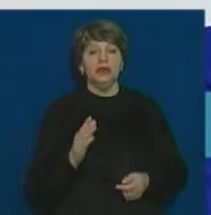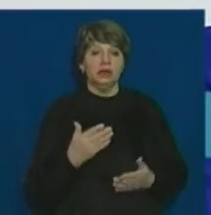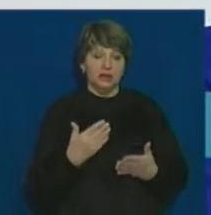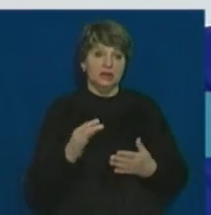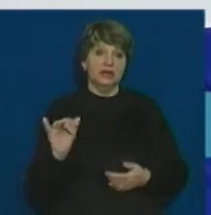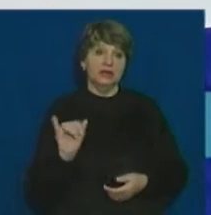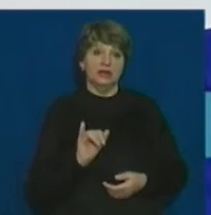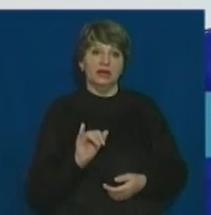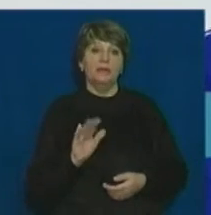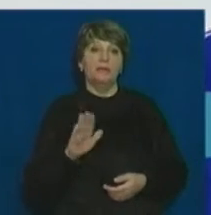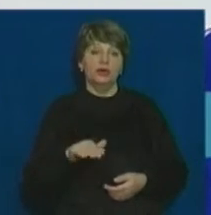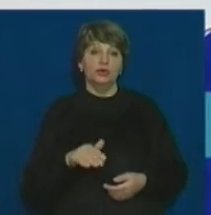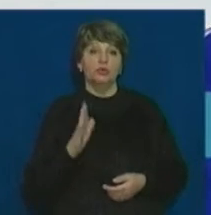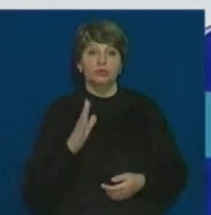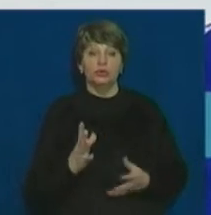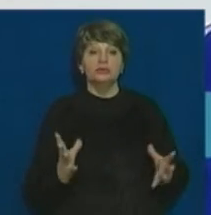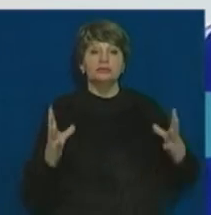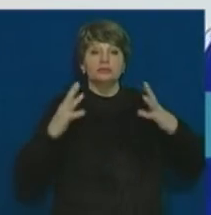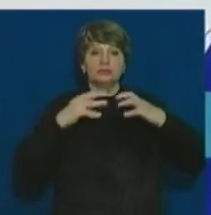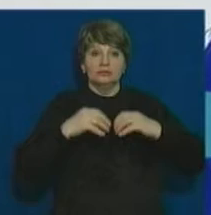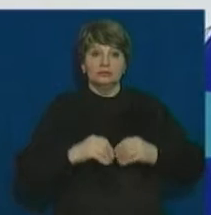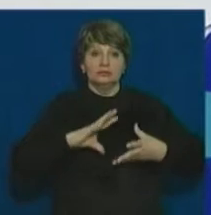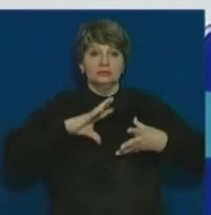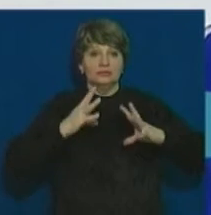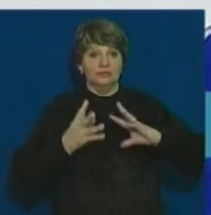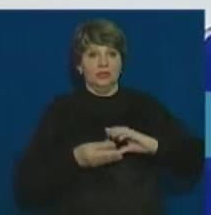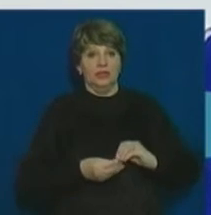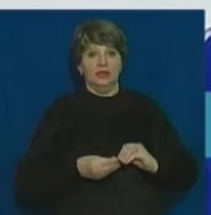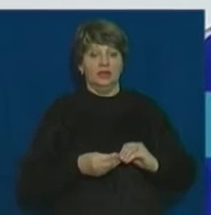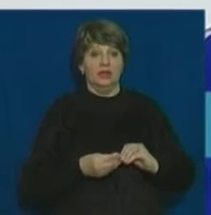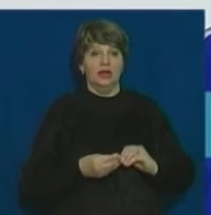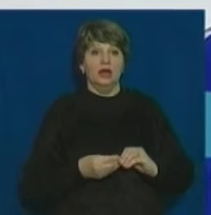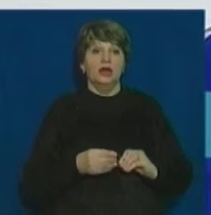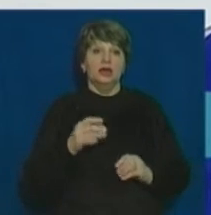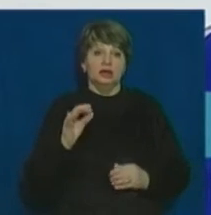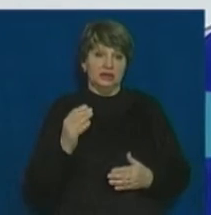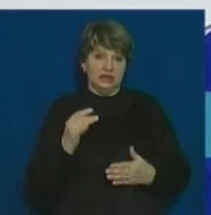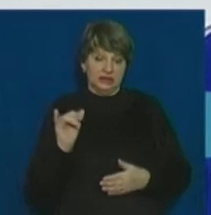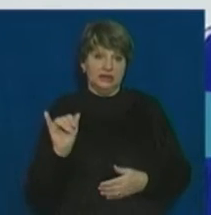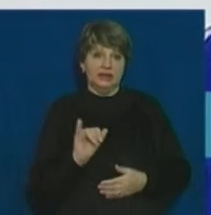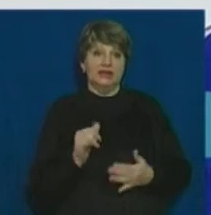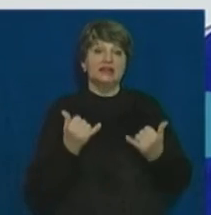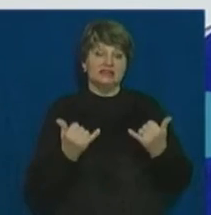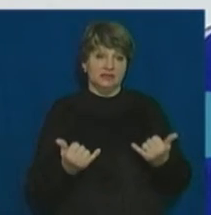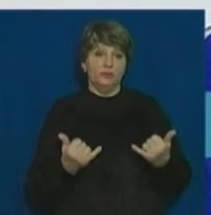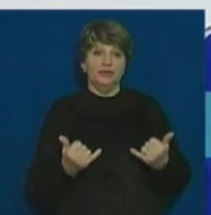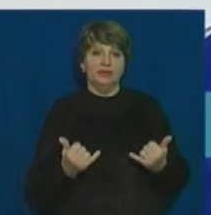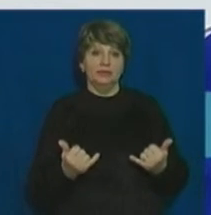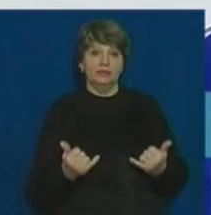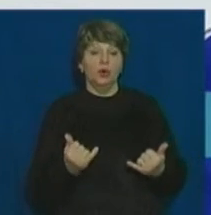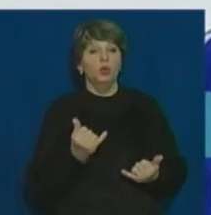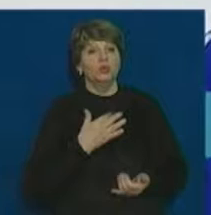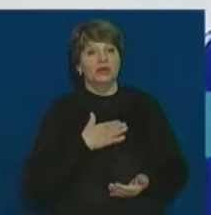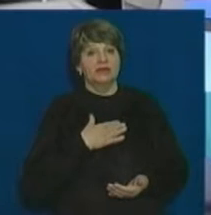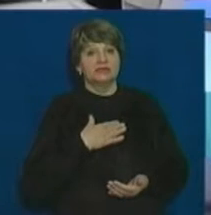потім буде узагальнено весь результат, презентовано. І я так думаю, що, в принципі, на сьогодні у